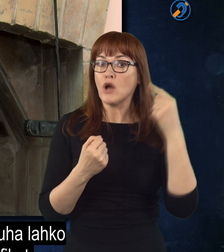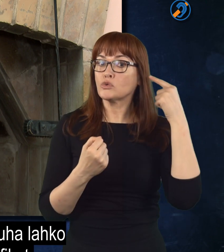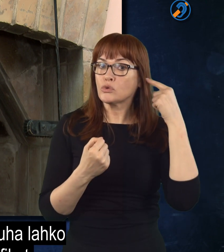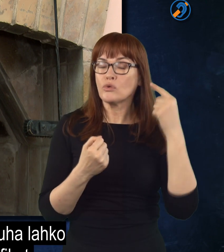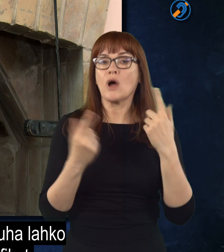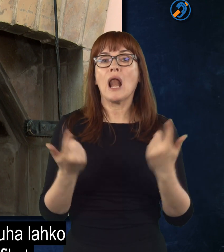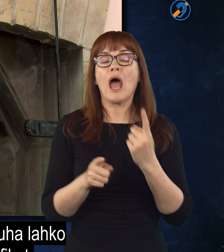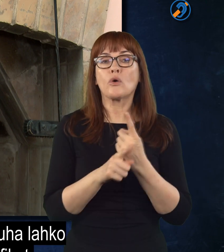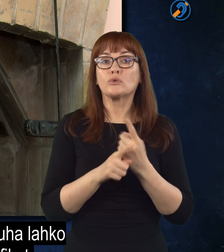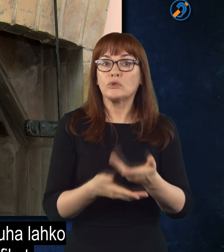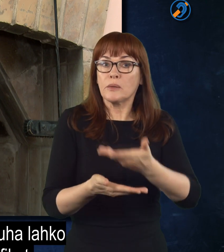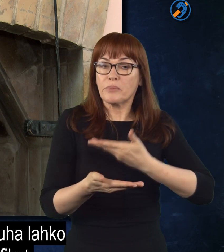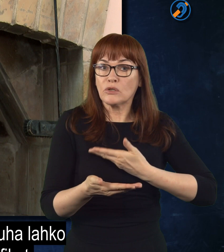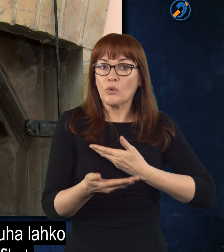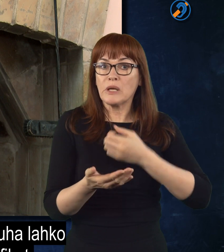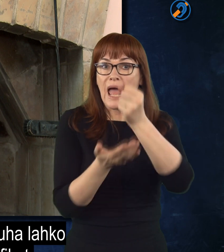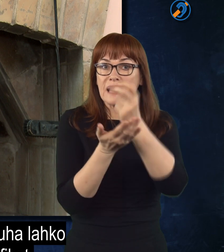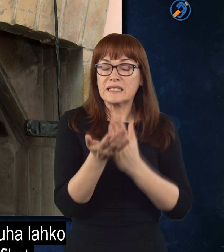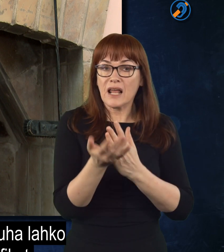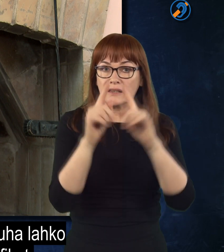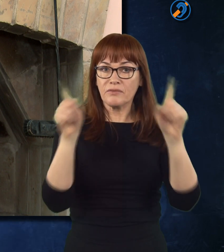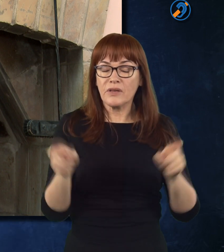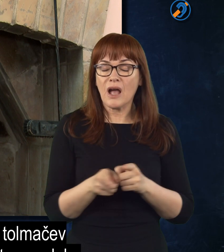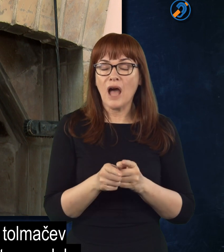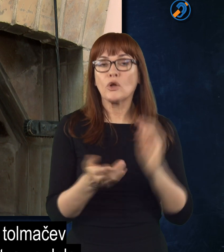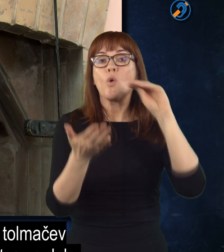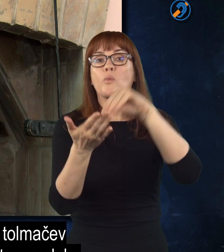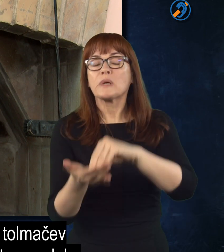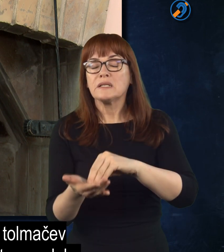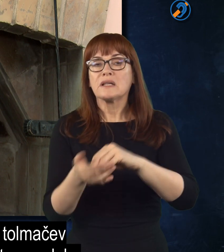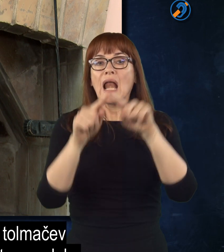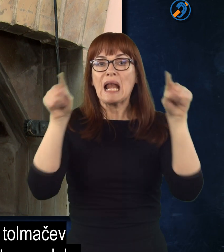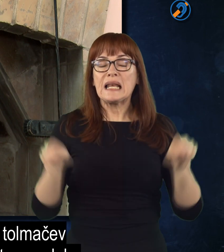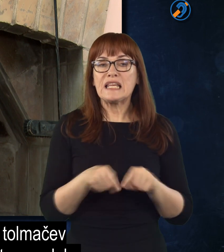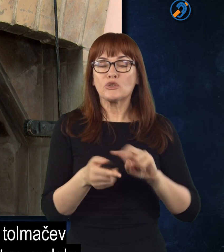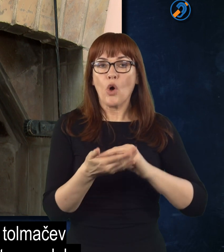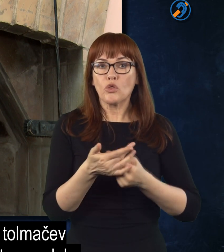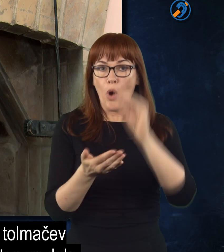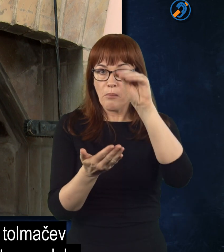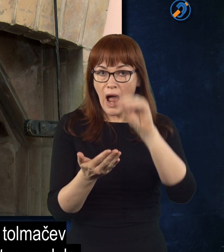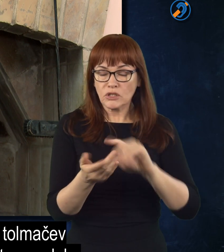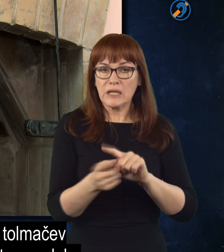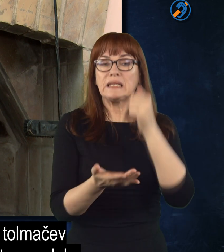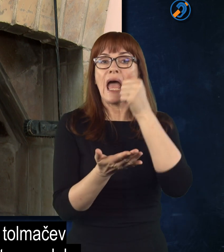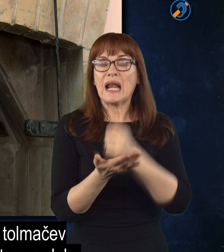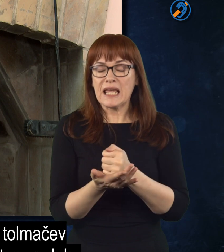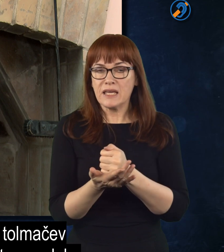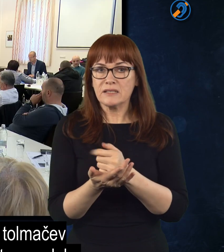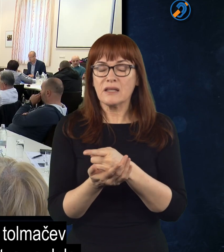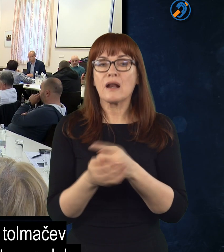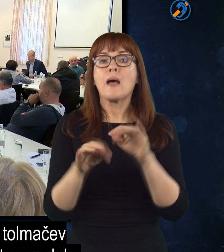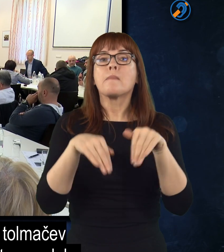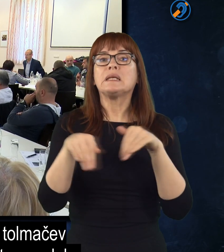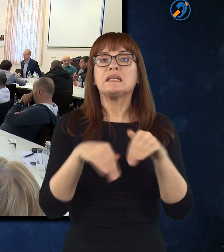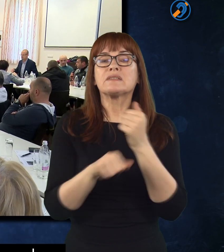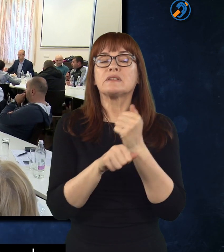okvaro sluha, lahko tudi pridobile certifikat, se vpisale na listo tolmačev in pa tudi v register Ministrstva